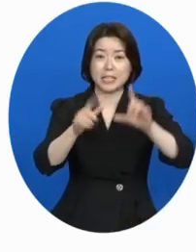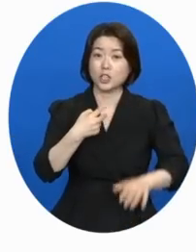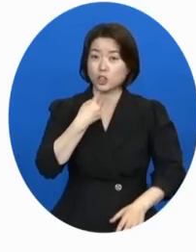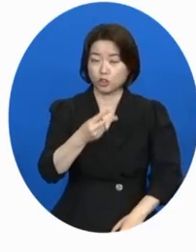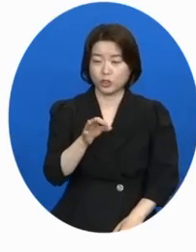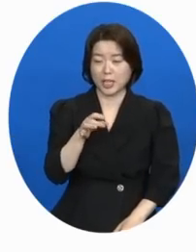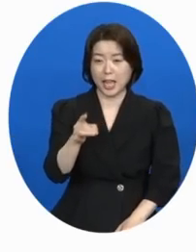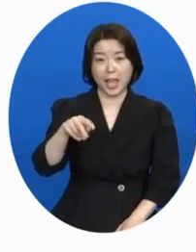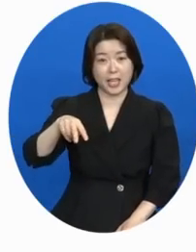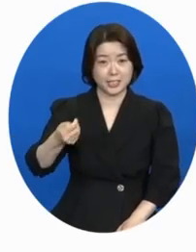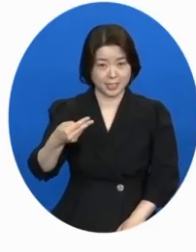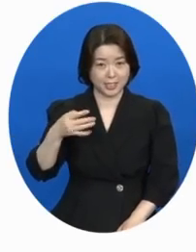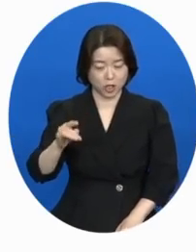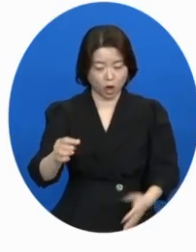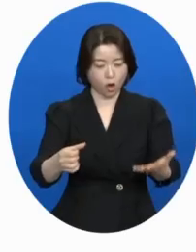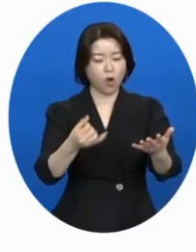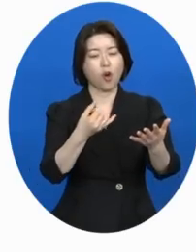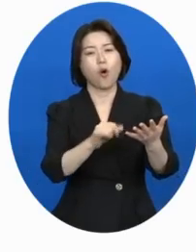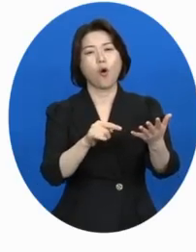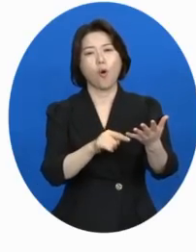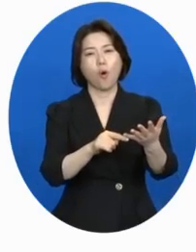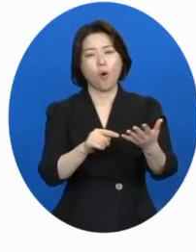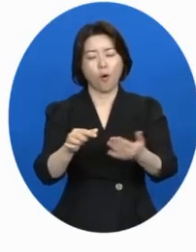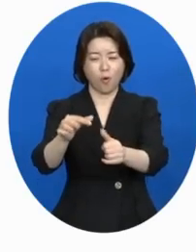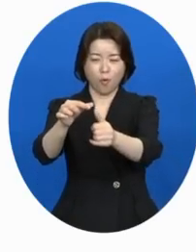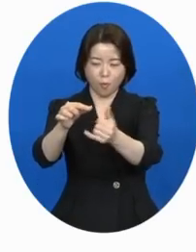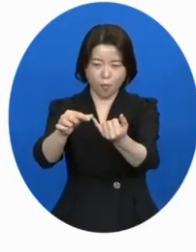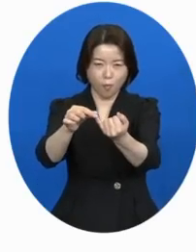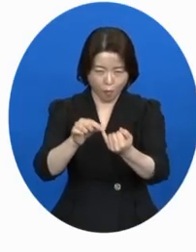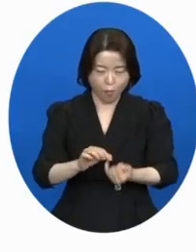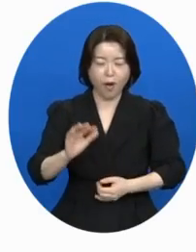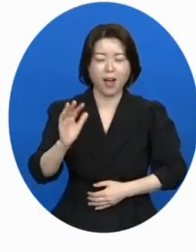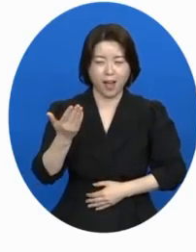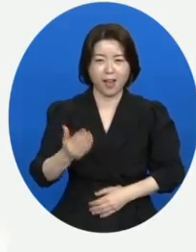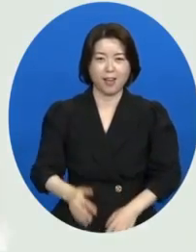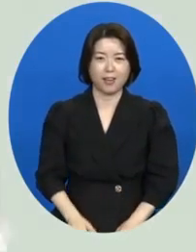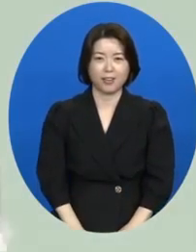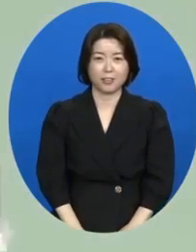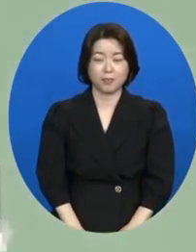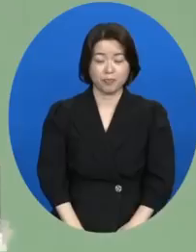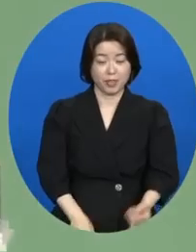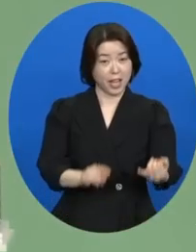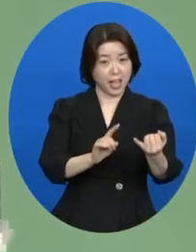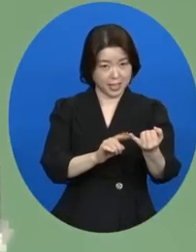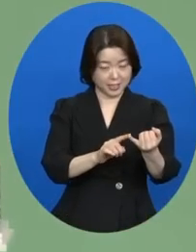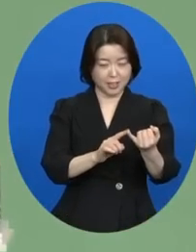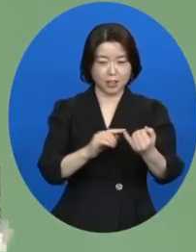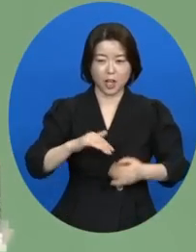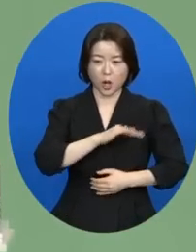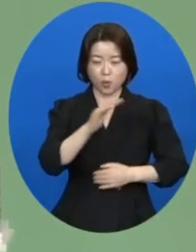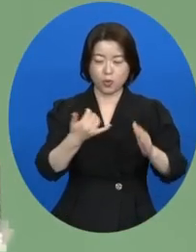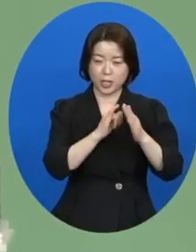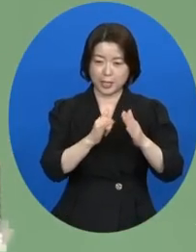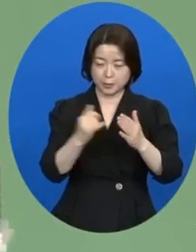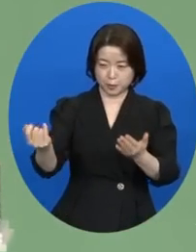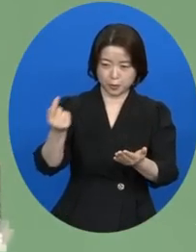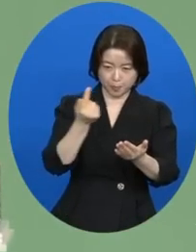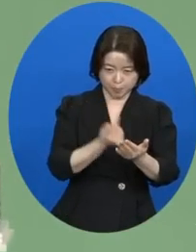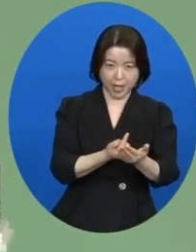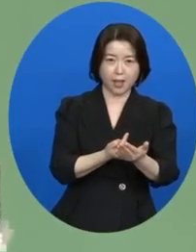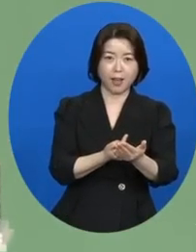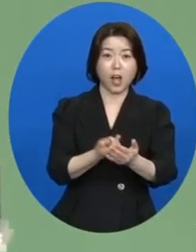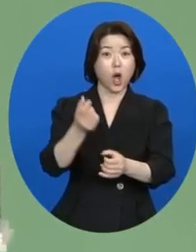에스더를 다섯째 막내로 입양하게 되었습니다. 에스더가 저희 가족이 되고